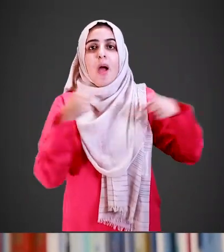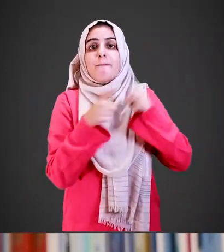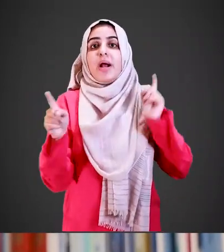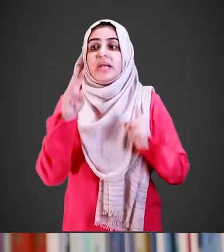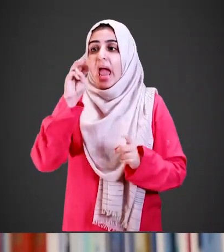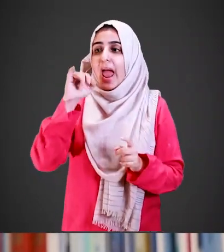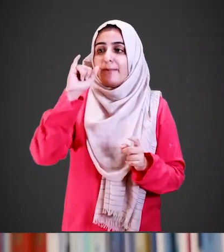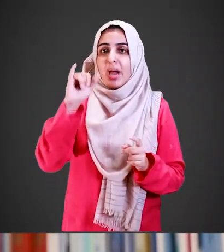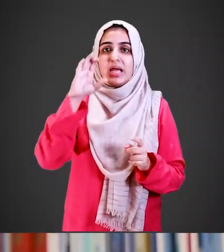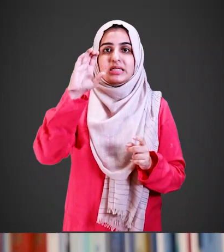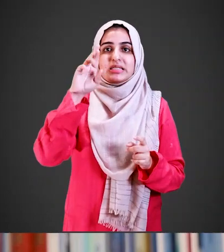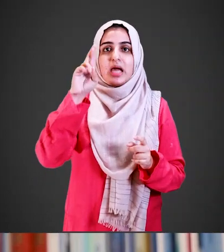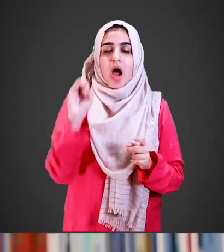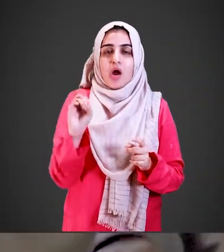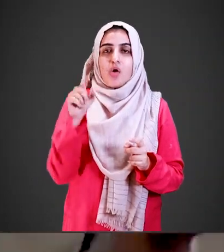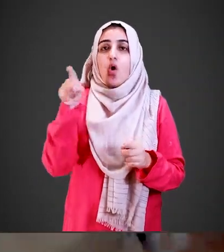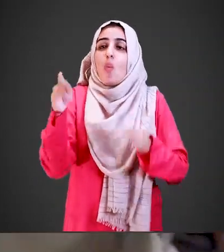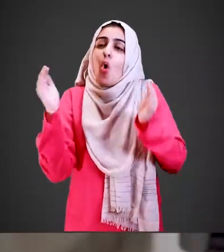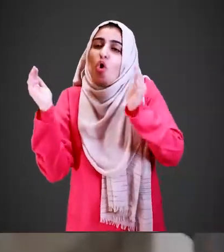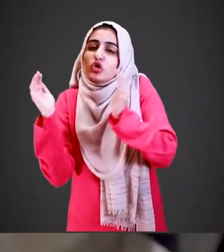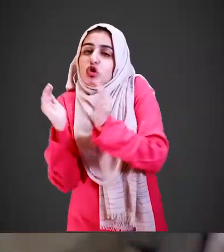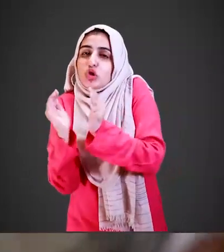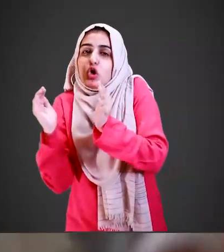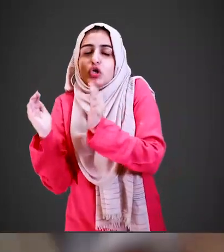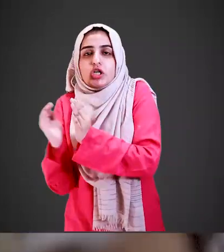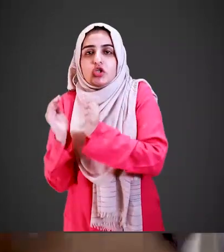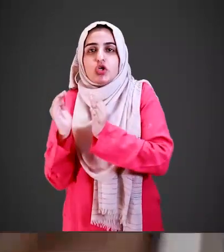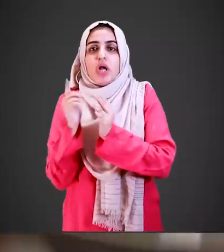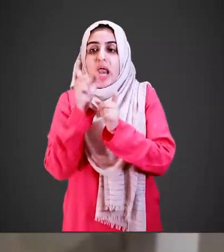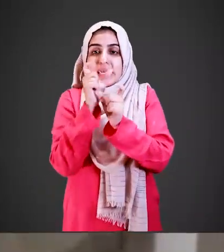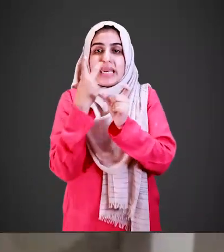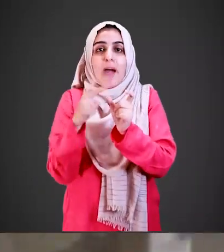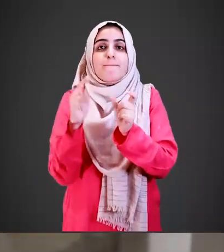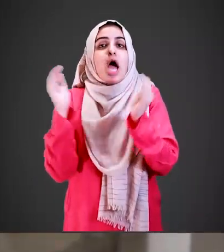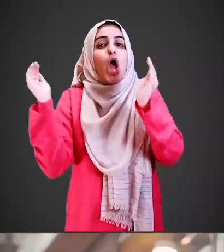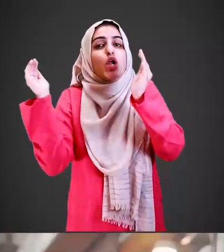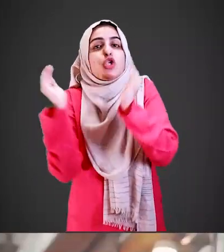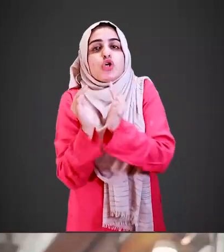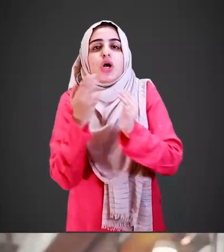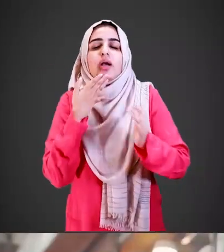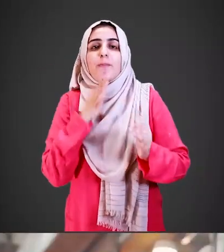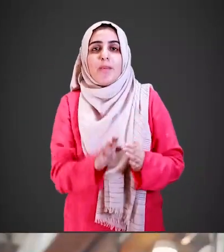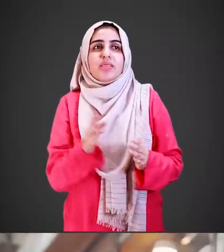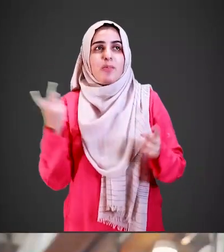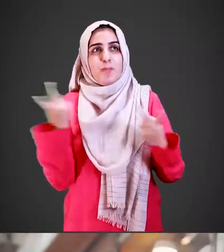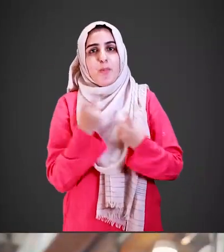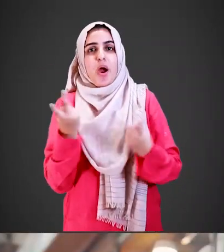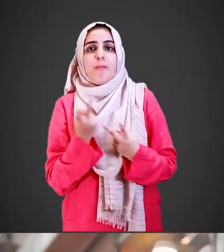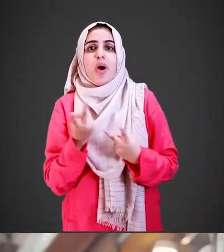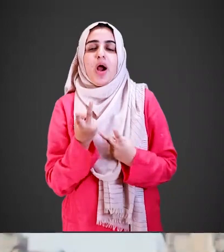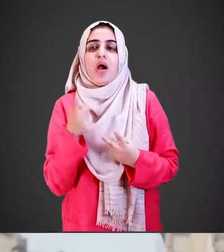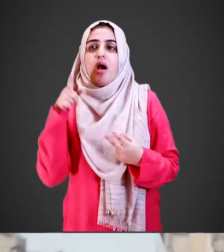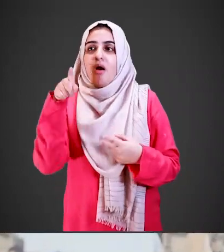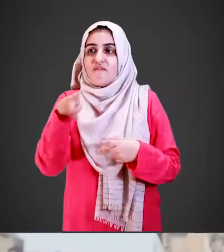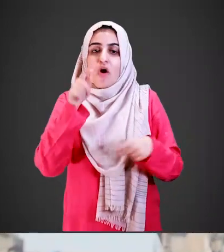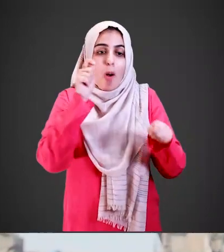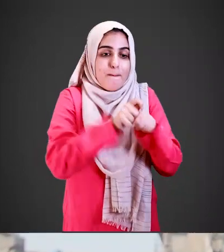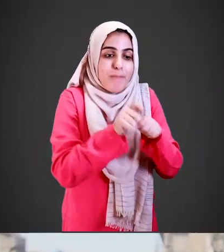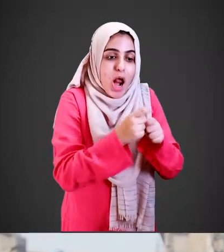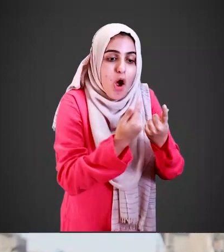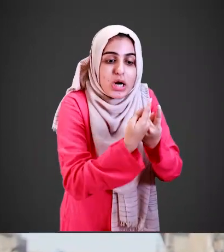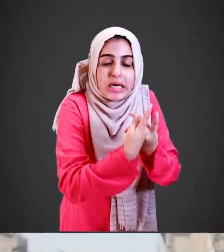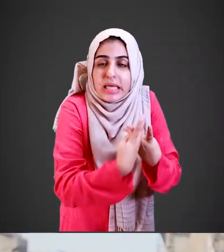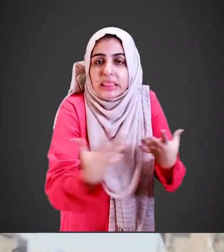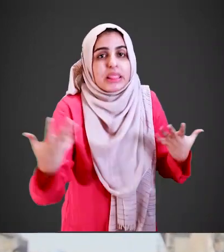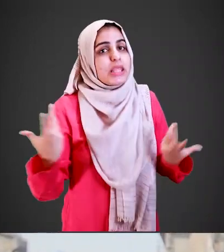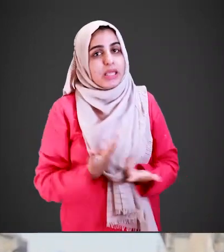माइक्रो की बात करें तो माइक्रो इकनॉमिक्स जो है वो छोटे नाम से ज़ाहिर है छोटी चीज़ों को देख रही होती है, जिसमें आपकी टोटल प्रोडक्शन की जो